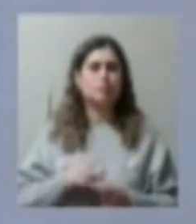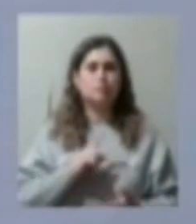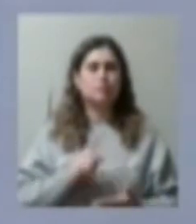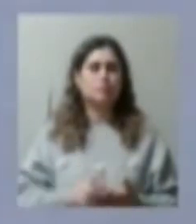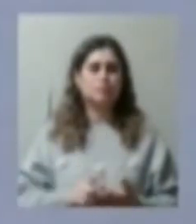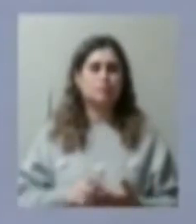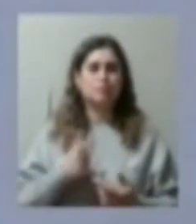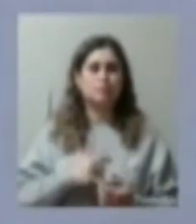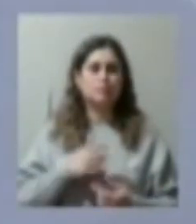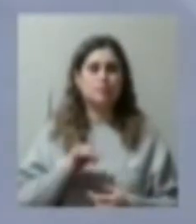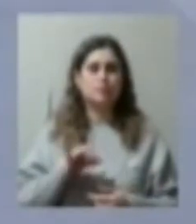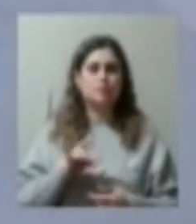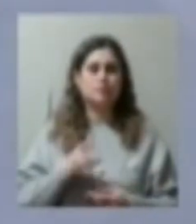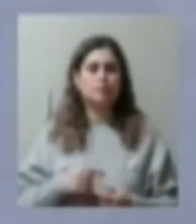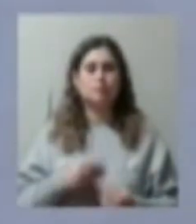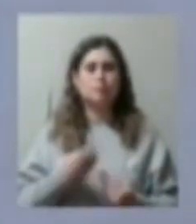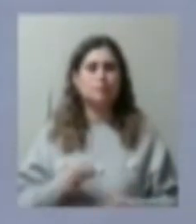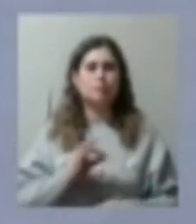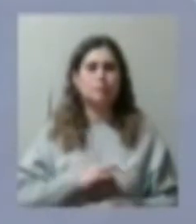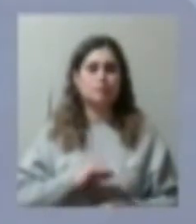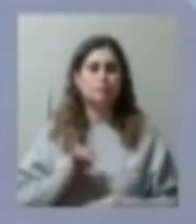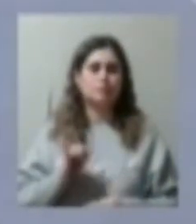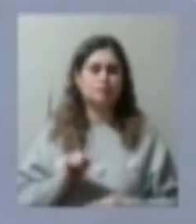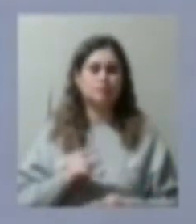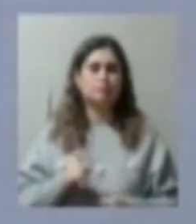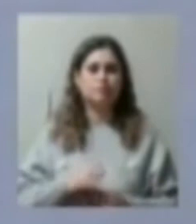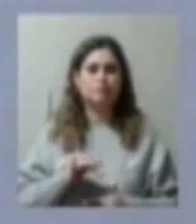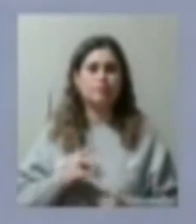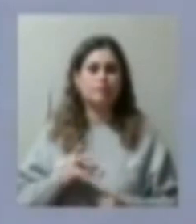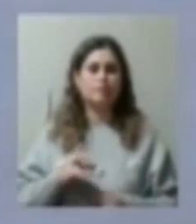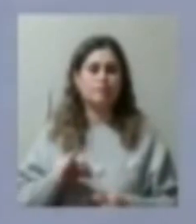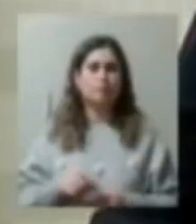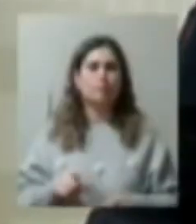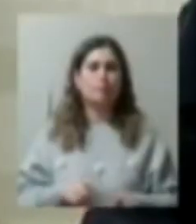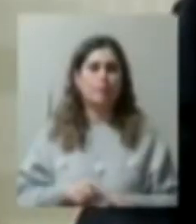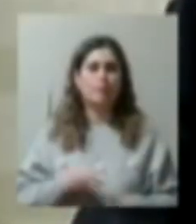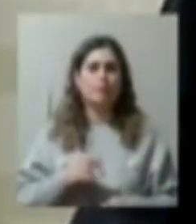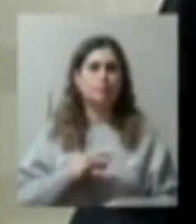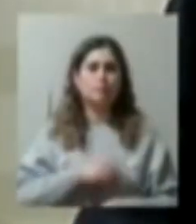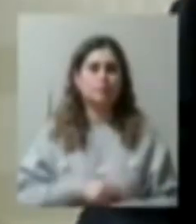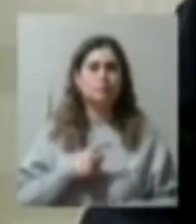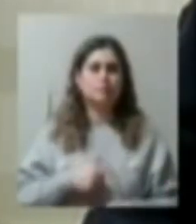своїх пасажирів їх використовувати і, відповідно, також пристебуватись і самому.